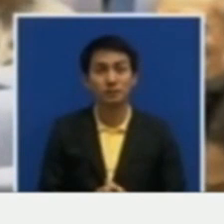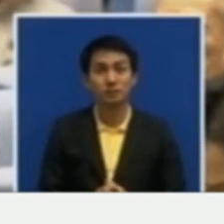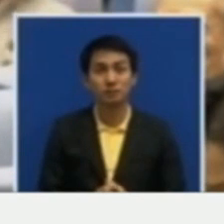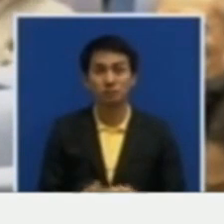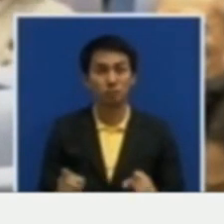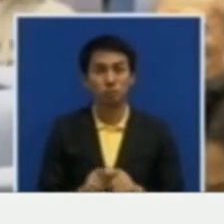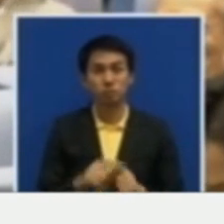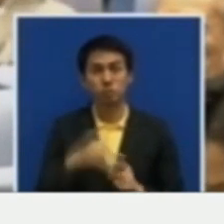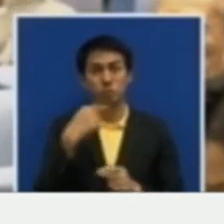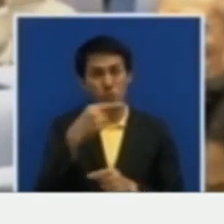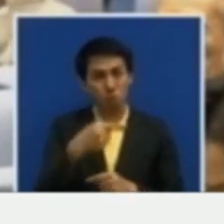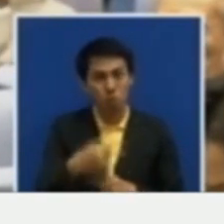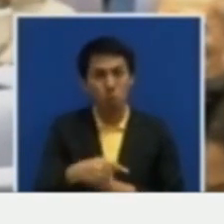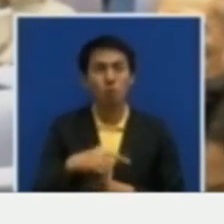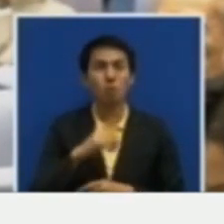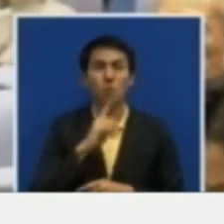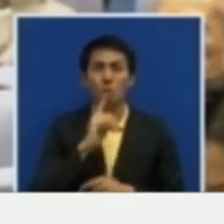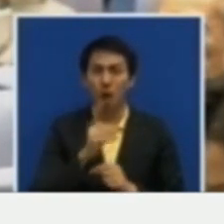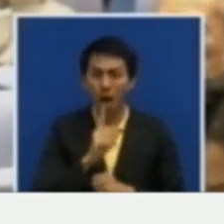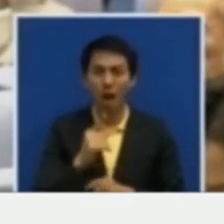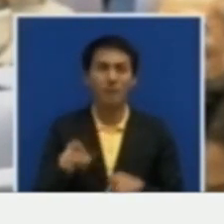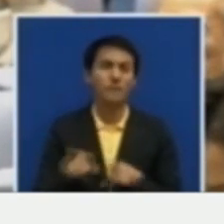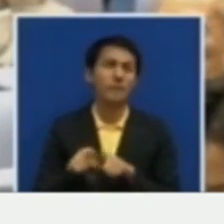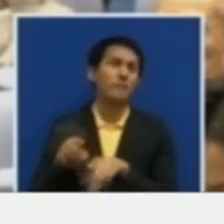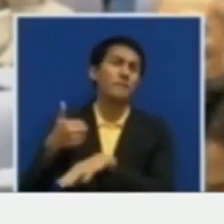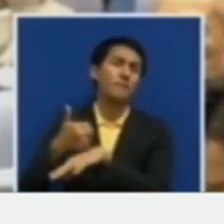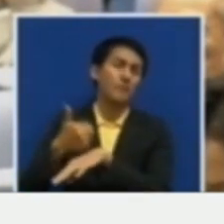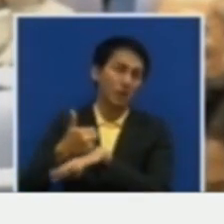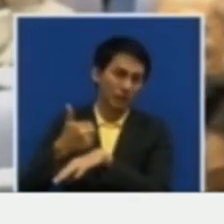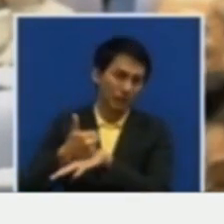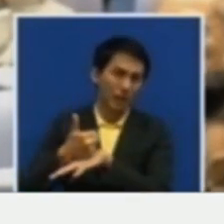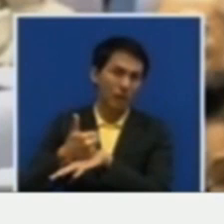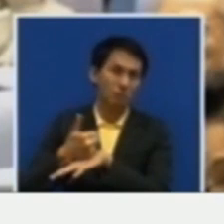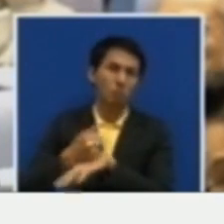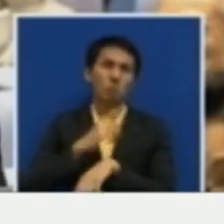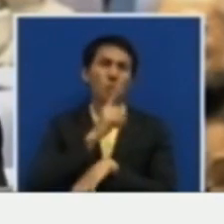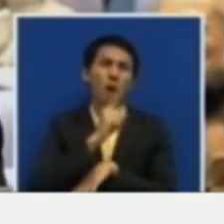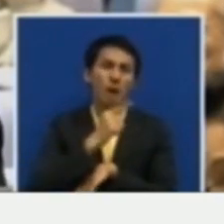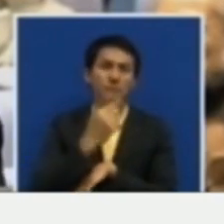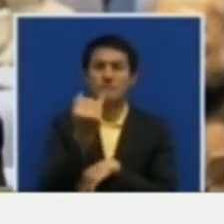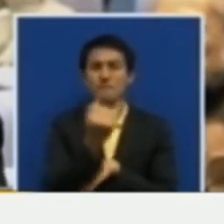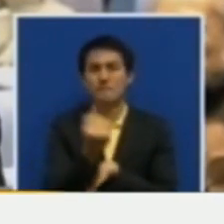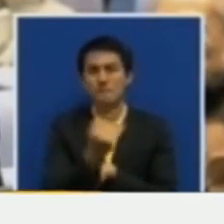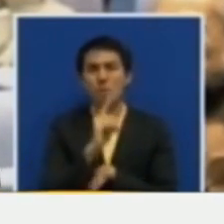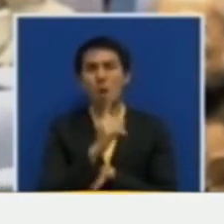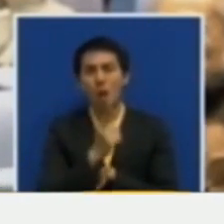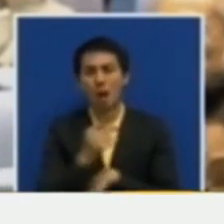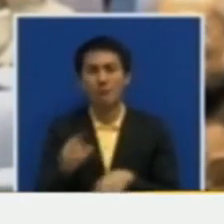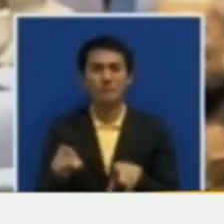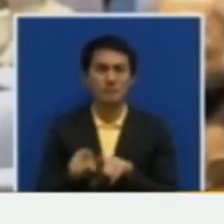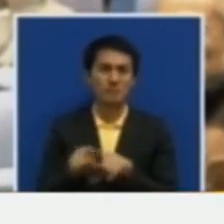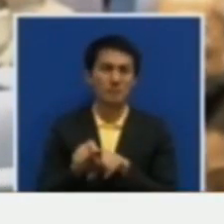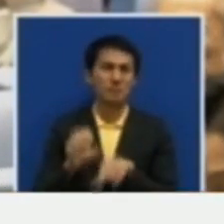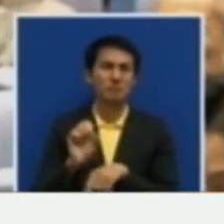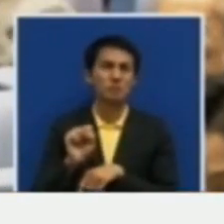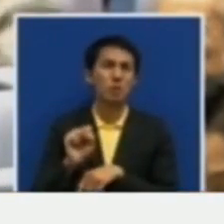ถล่มวุฒิสภาโดยการนำของท่านประธานนั้นสาดเสียเทเสียเป็นสภาของผู้มี